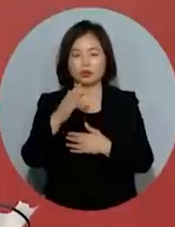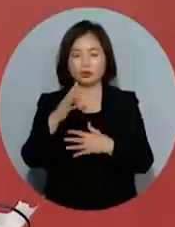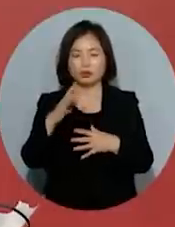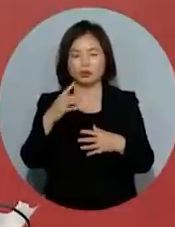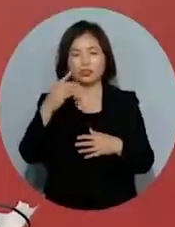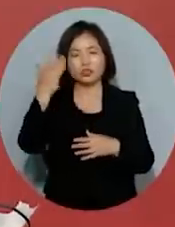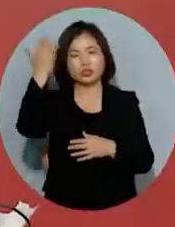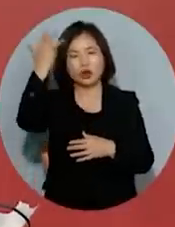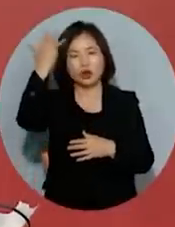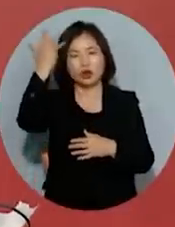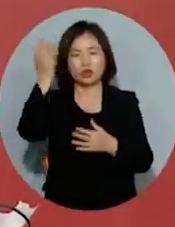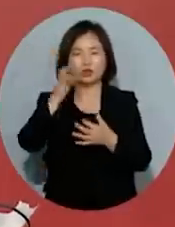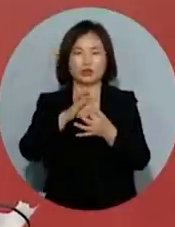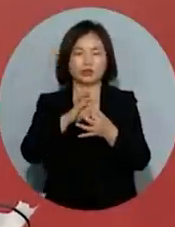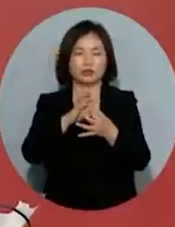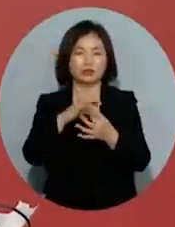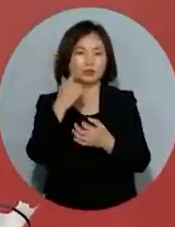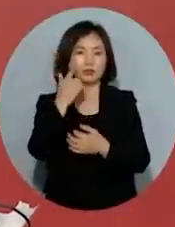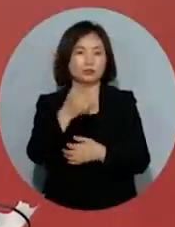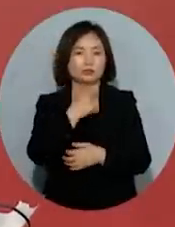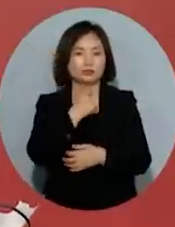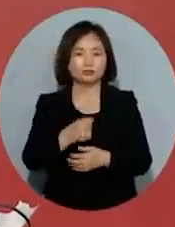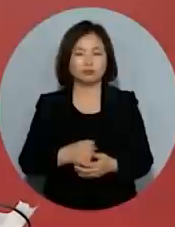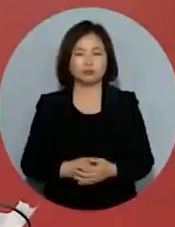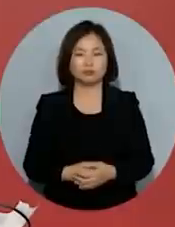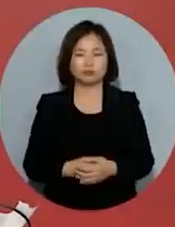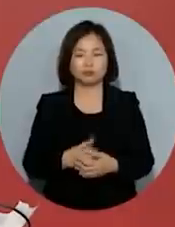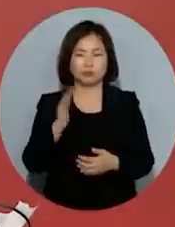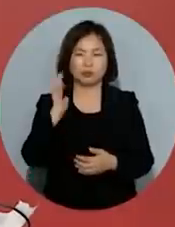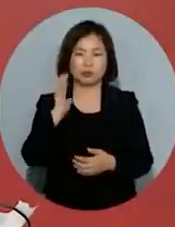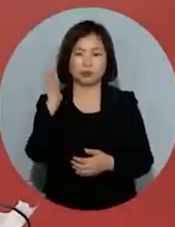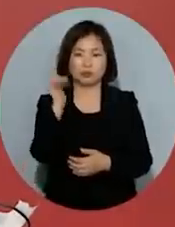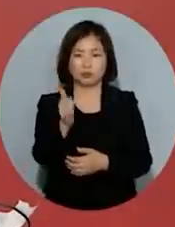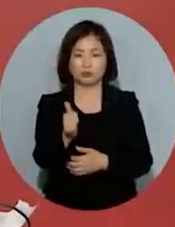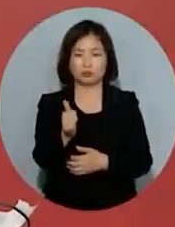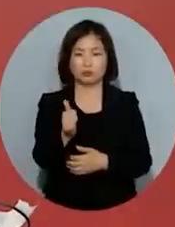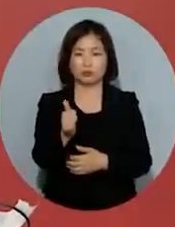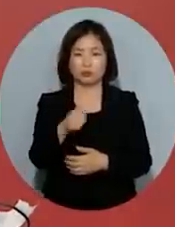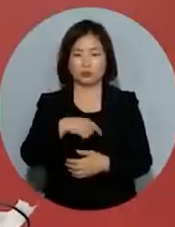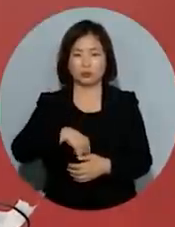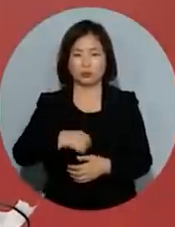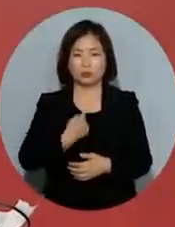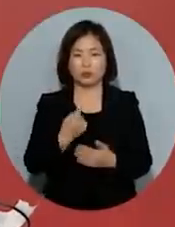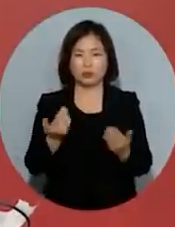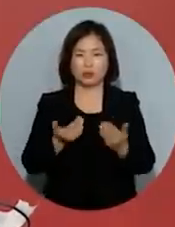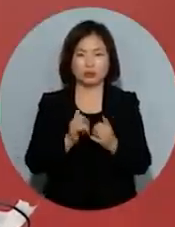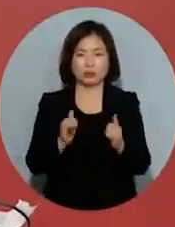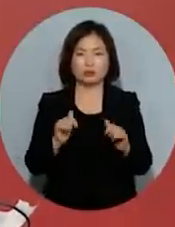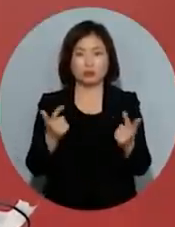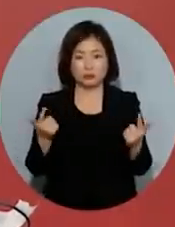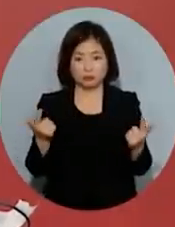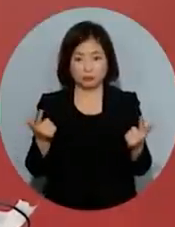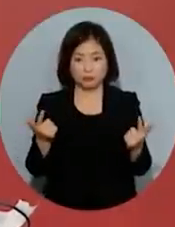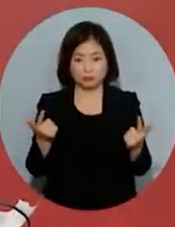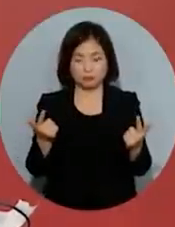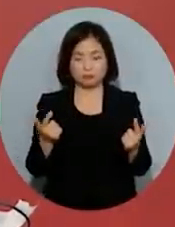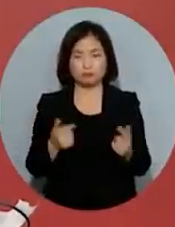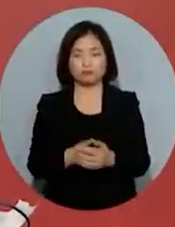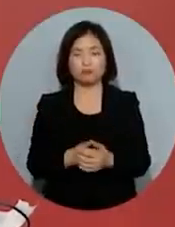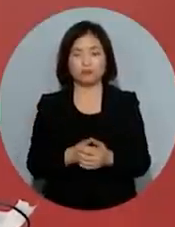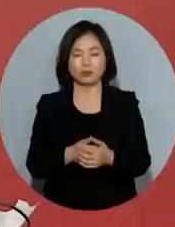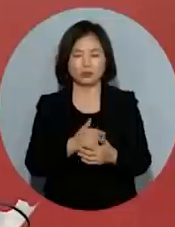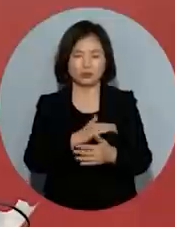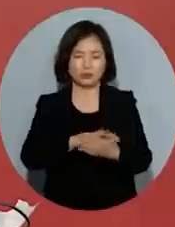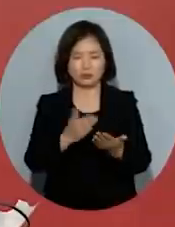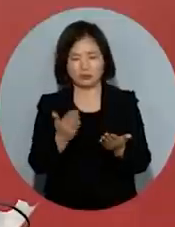관한 이야기를, 네, 네, 예, 묻겠습니다. 대통령은 혼자서 일을 하는 사람이 아니죠. 그렇죠. 사람을 잘